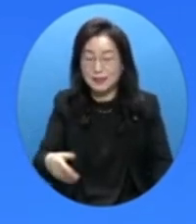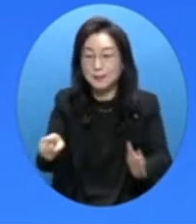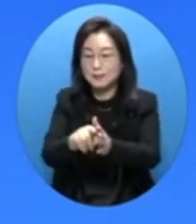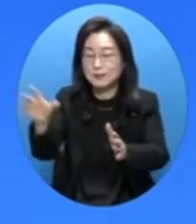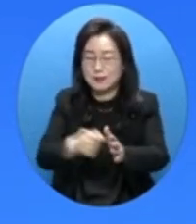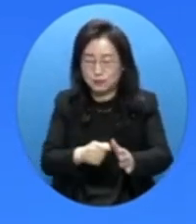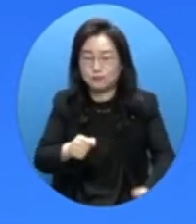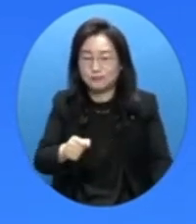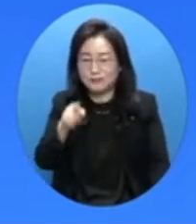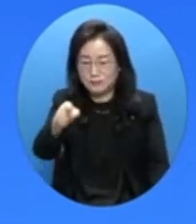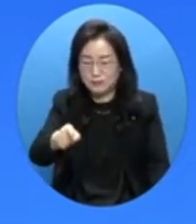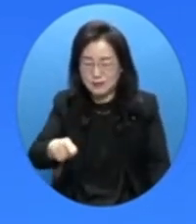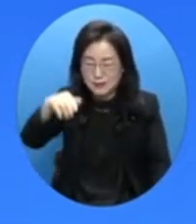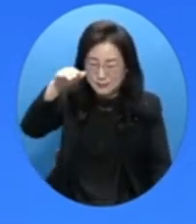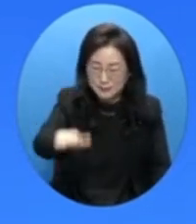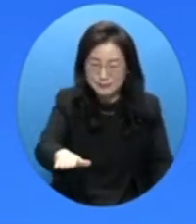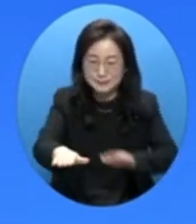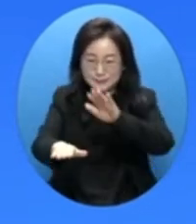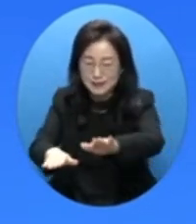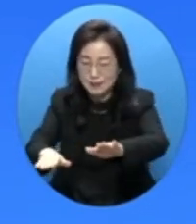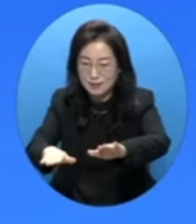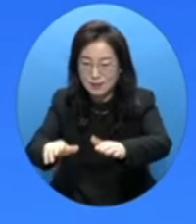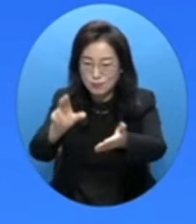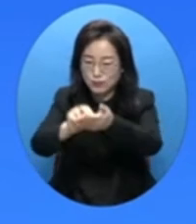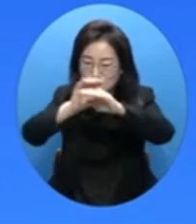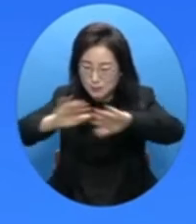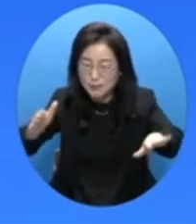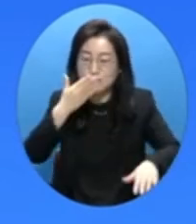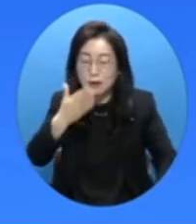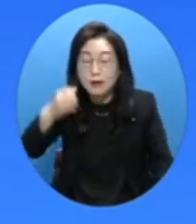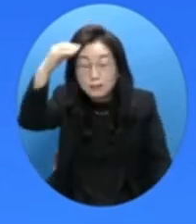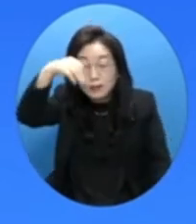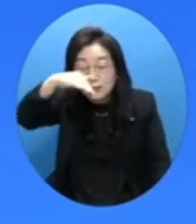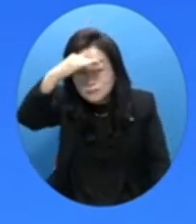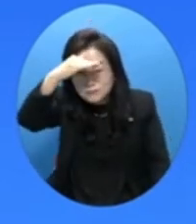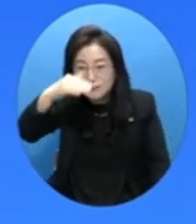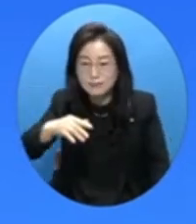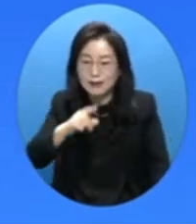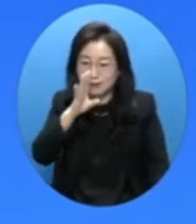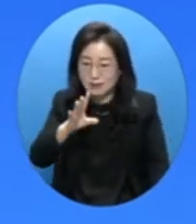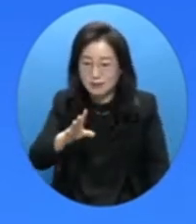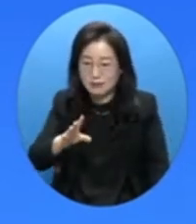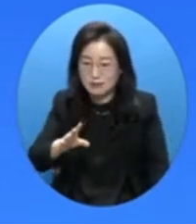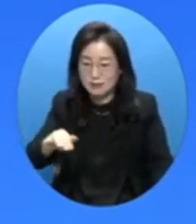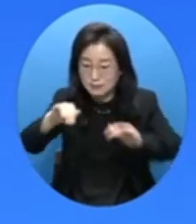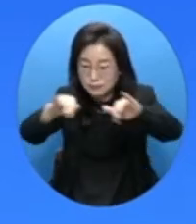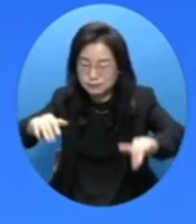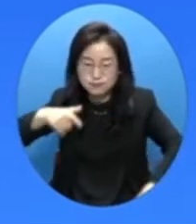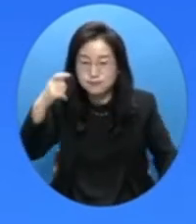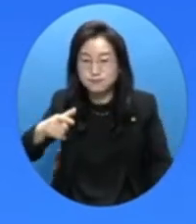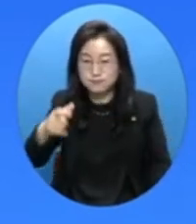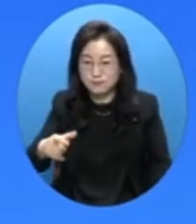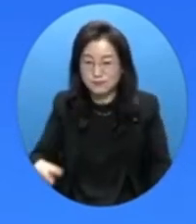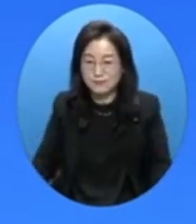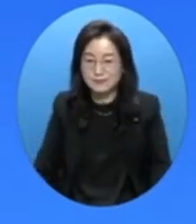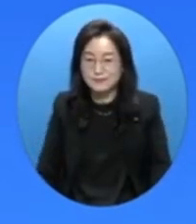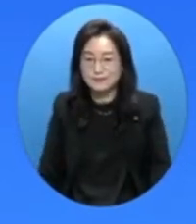믿음으로 그 발을 뒤져야 요단강이 갈라지지 바라보고 있는 나는 절대 요나강에 안 갈라집니다